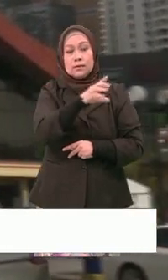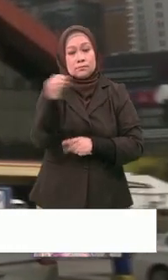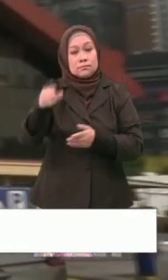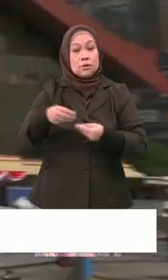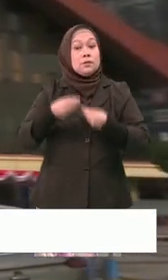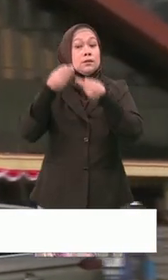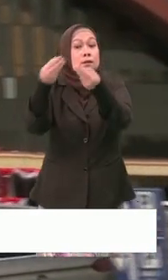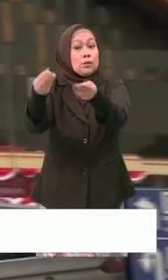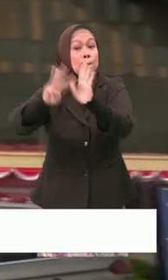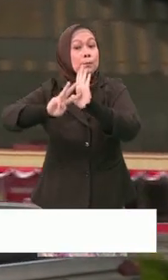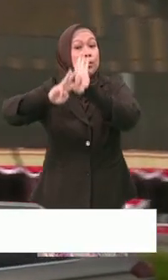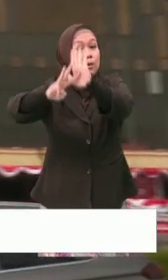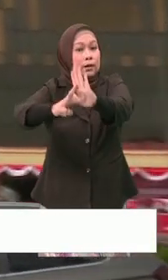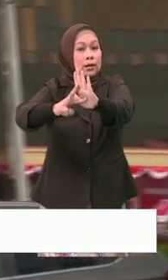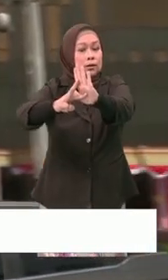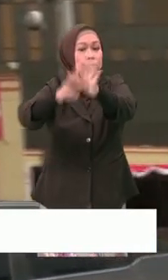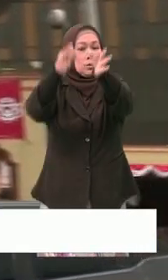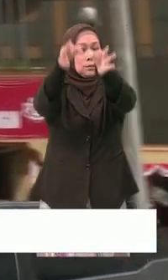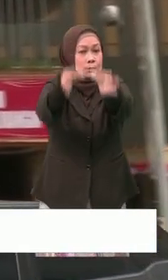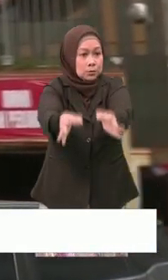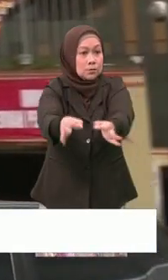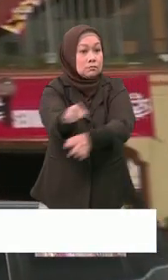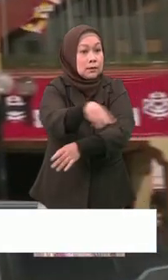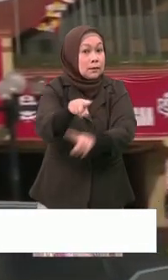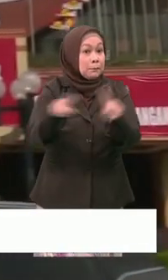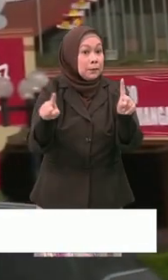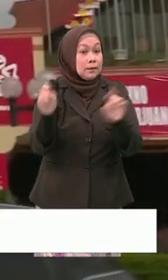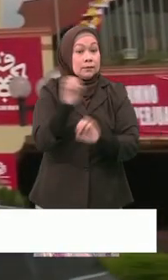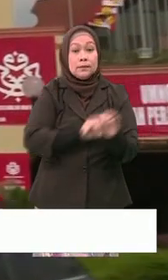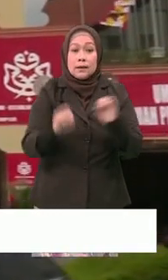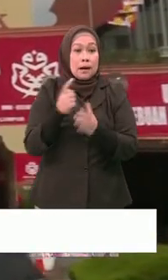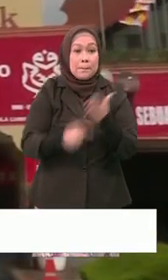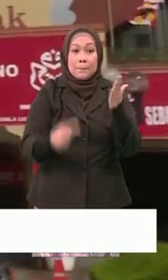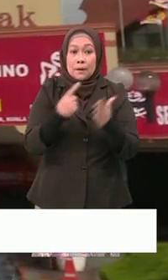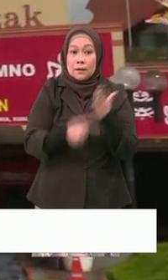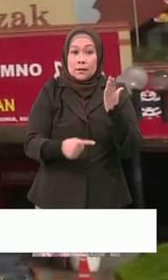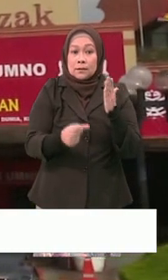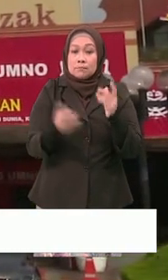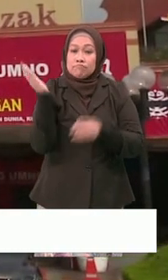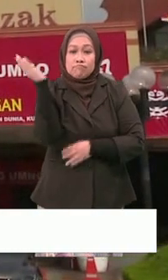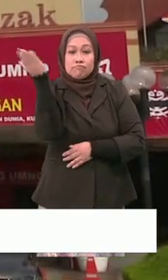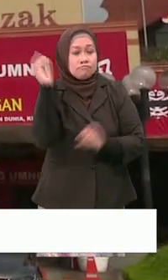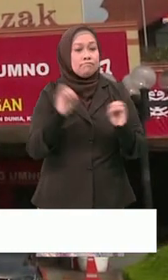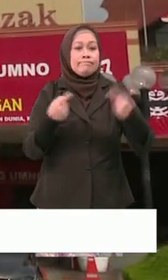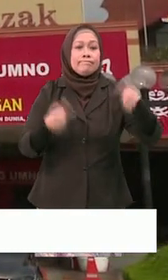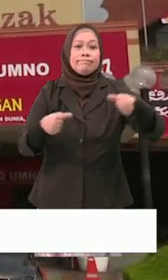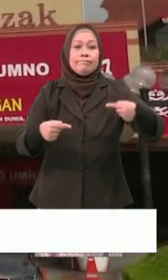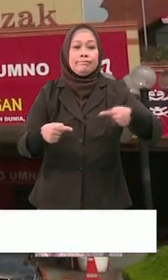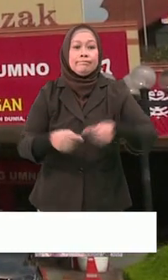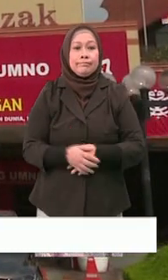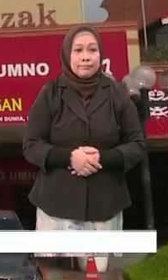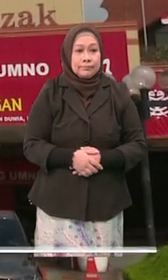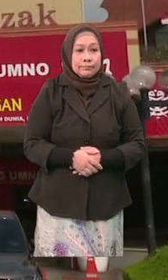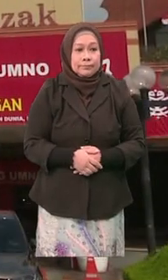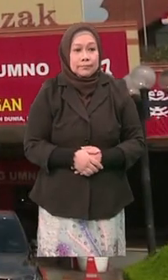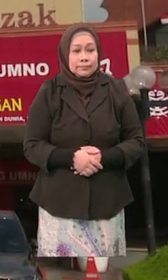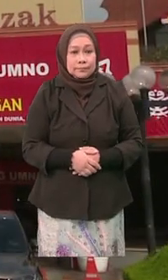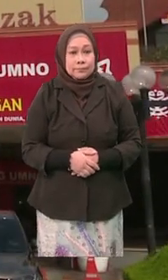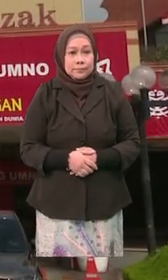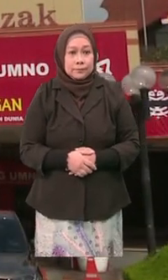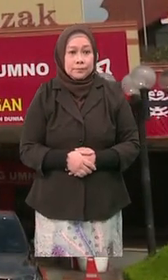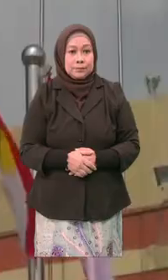diserahkan kepada perwakilan untuk diputuskan namun tiada sebarang perbahasan diadakan di hai